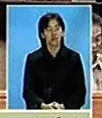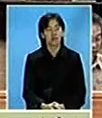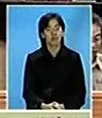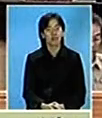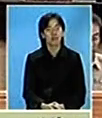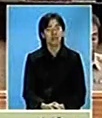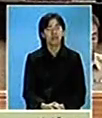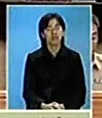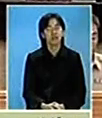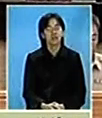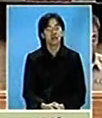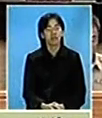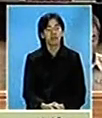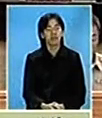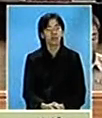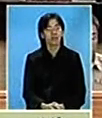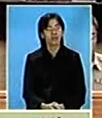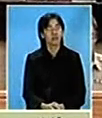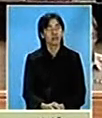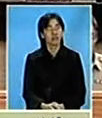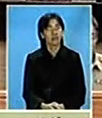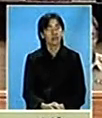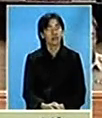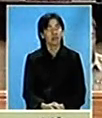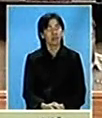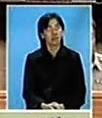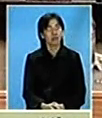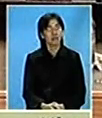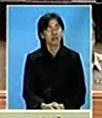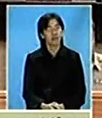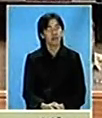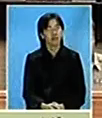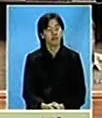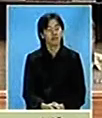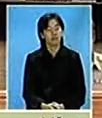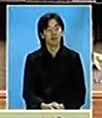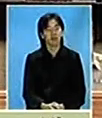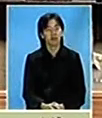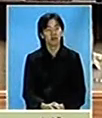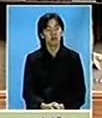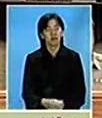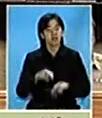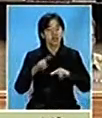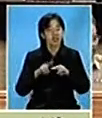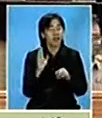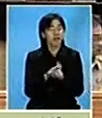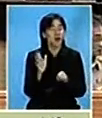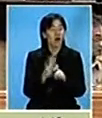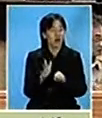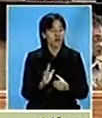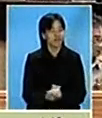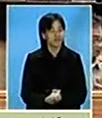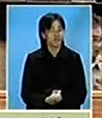อ ไม่พอนั่งรุ่นนี้พอล้ม คนถ้าไม่พอนั่งนะครับตรงปลาย